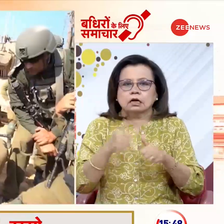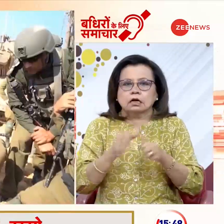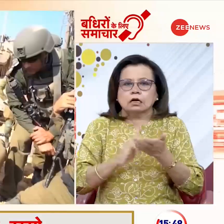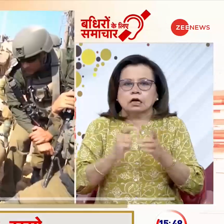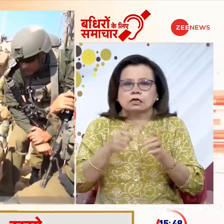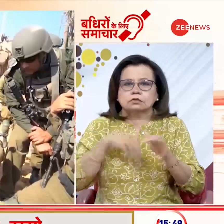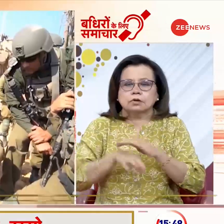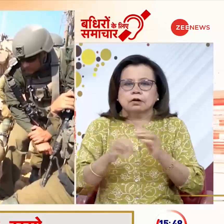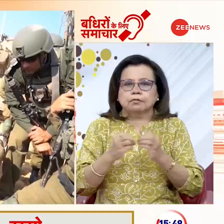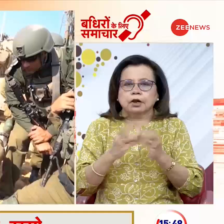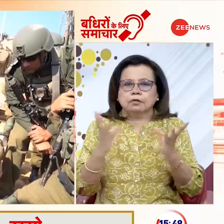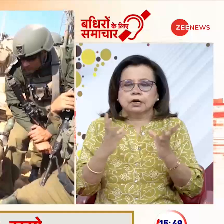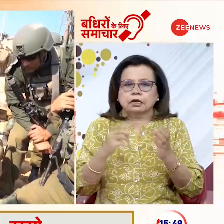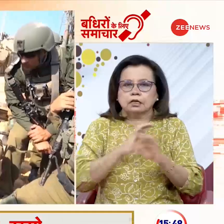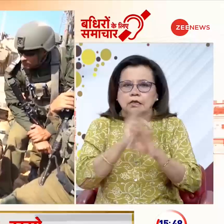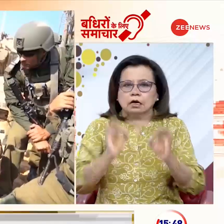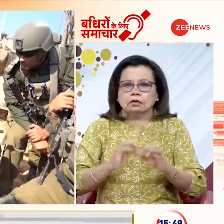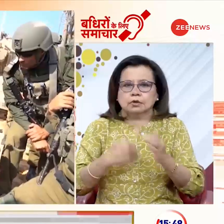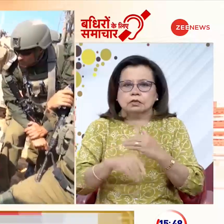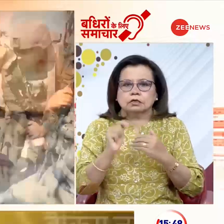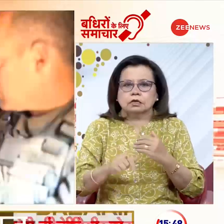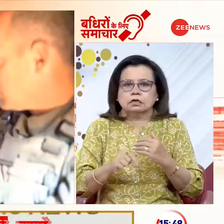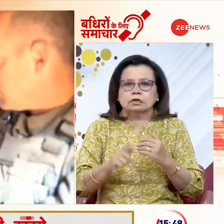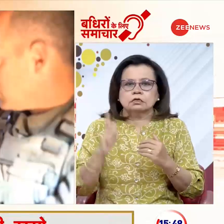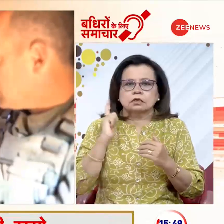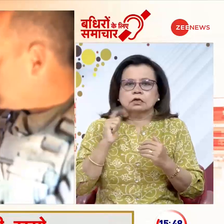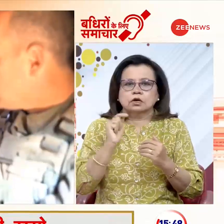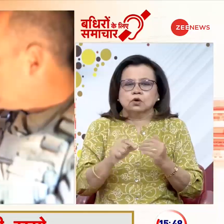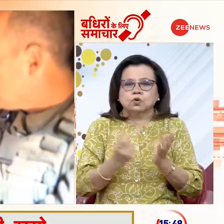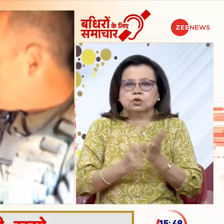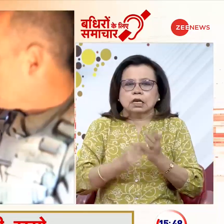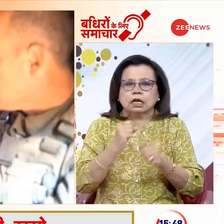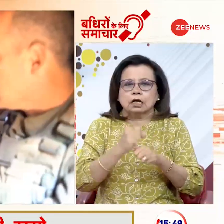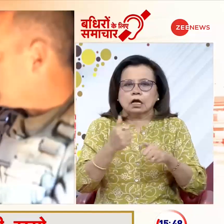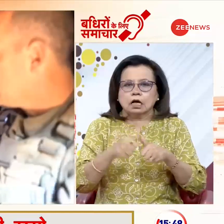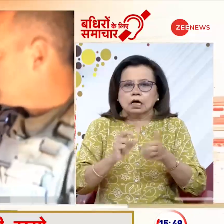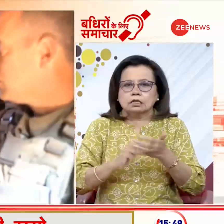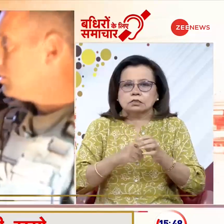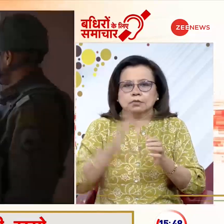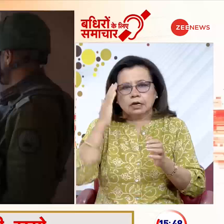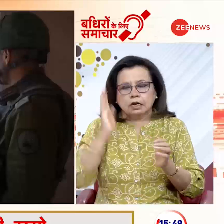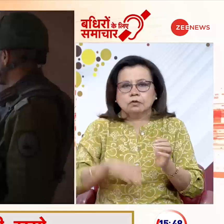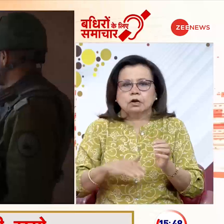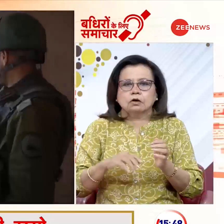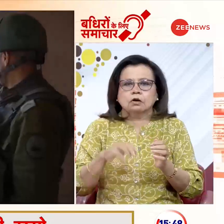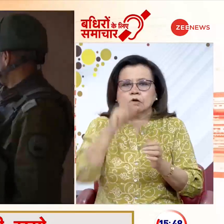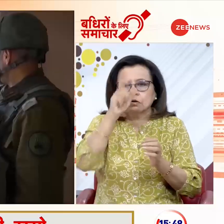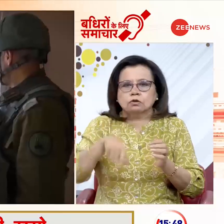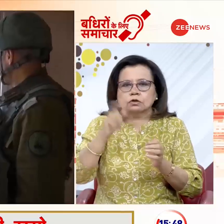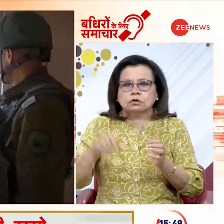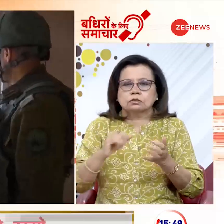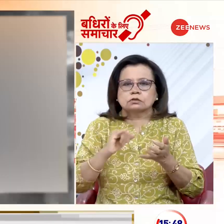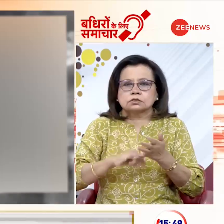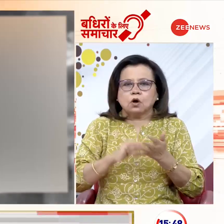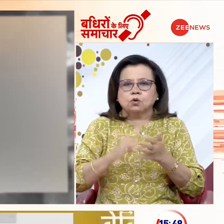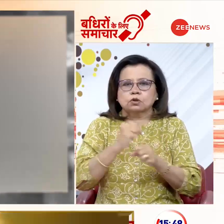इसराइल गाजा में बड़े हमले की तैयारी में है, जिसके लिए सेना ने उत्तरी गाजा में रहने वाले लोगों को